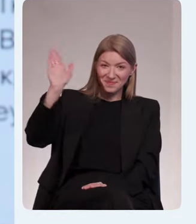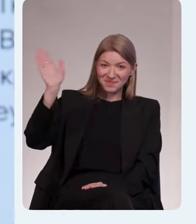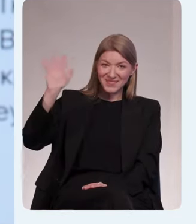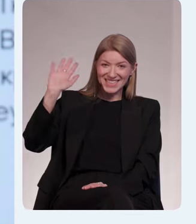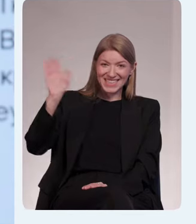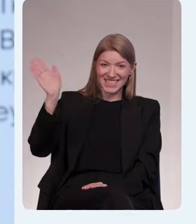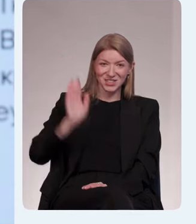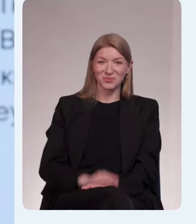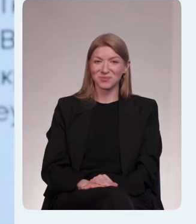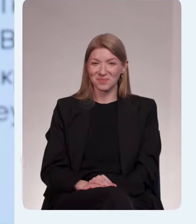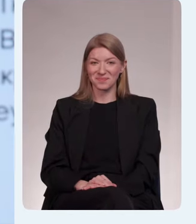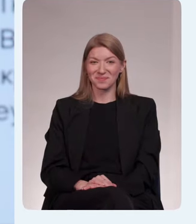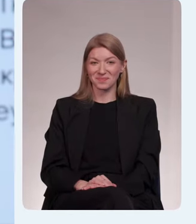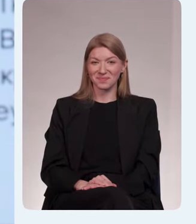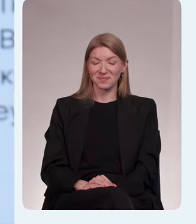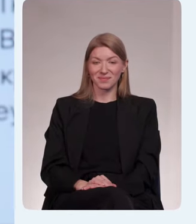Кивни, если можно.